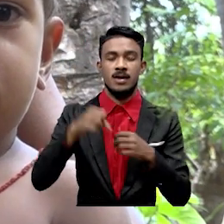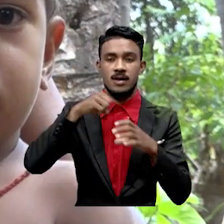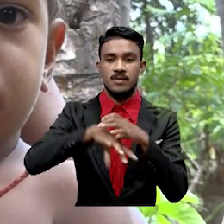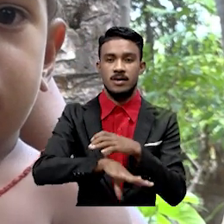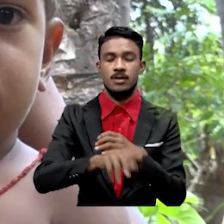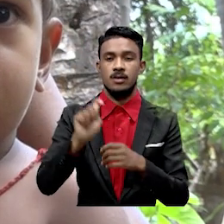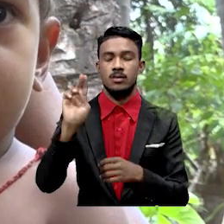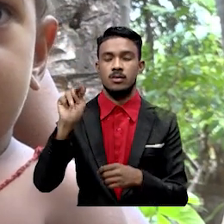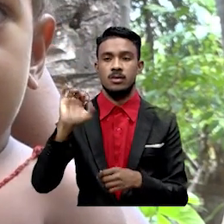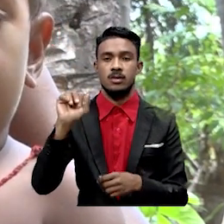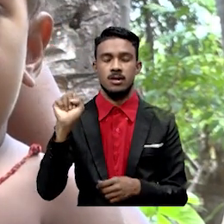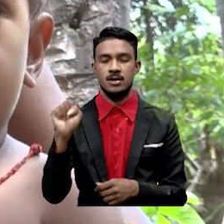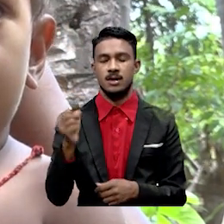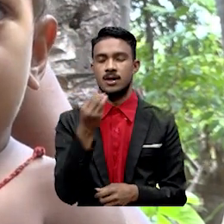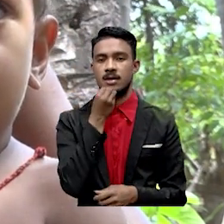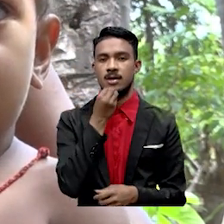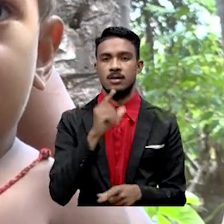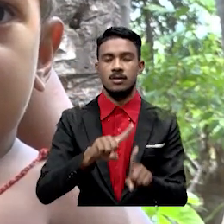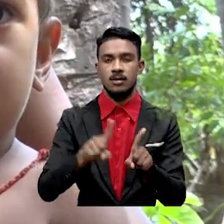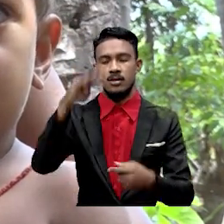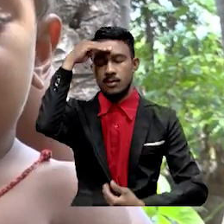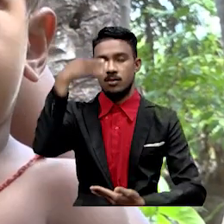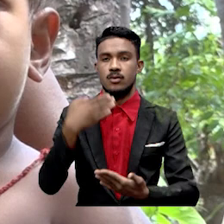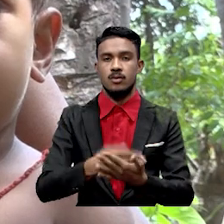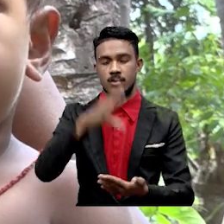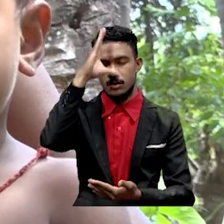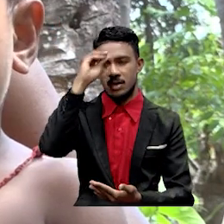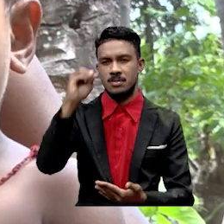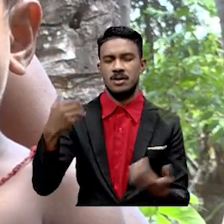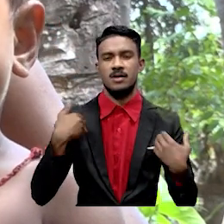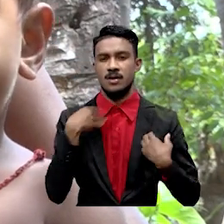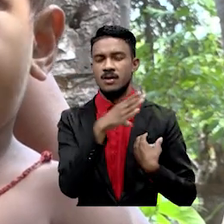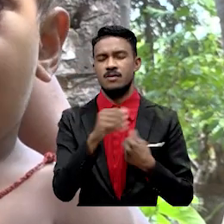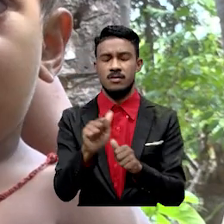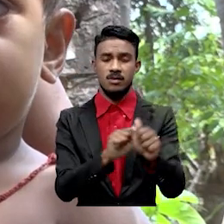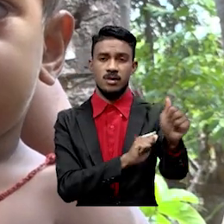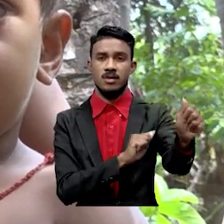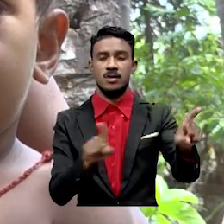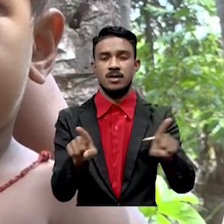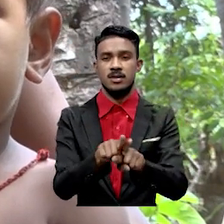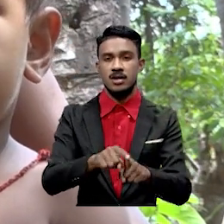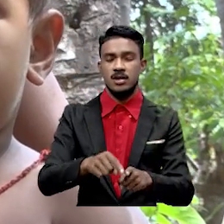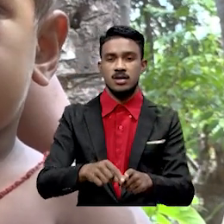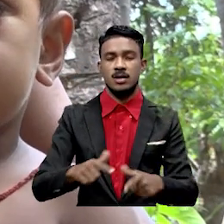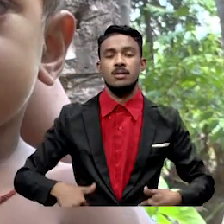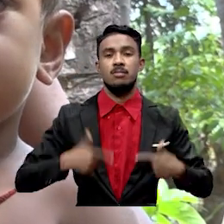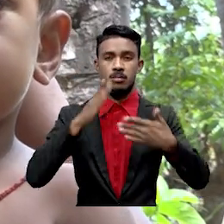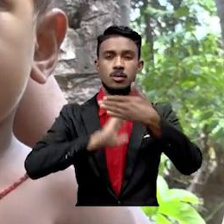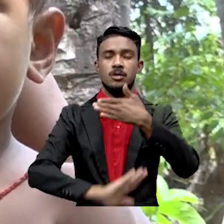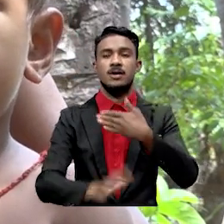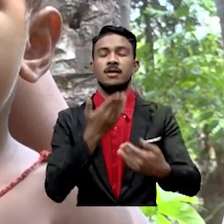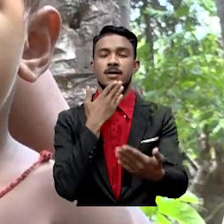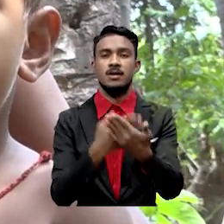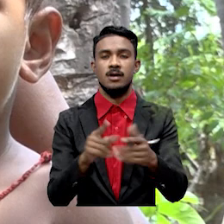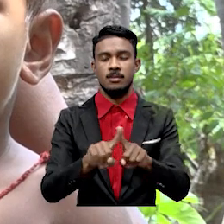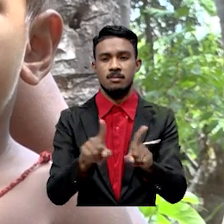dancer ne bahan di anuan mana ne makonde sa na sane kleurona ina ni mo masa moris mai ni dia kela ku masa ni ranso